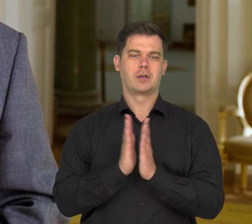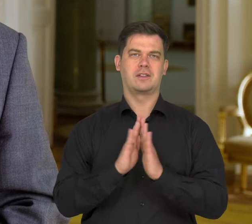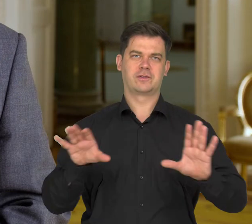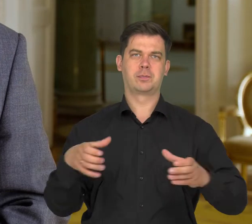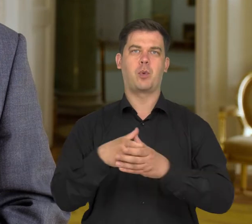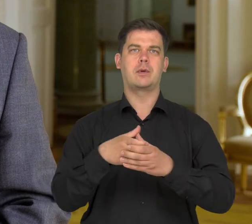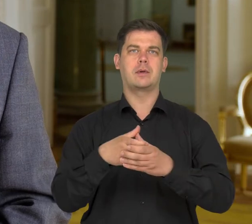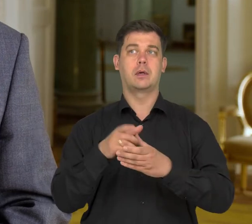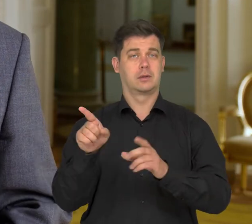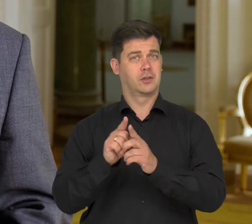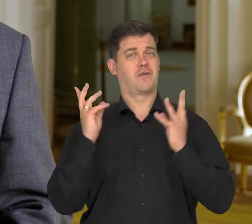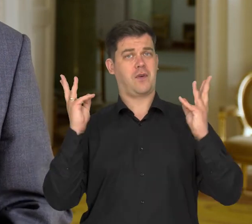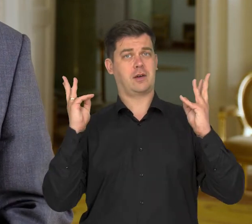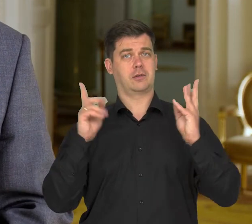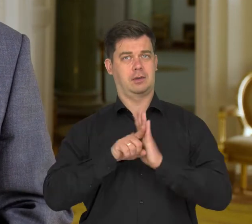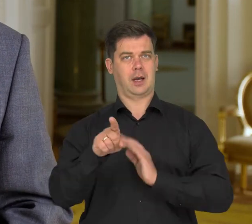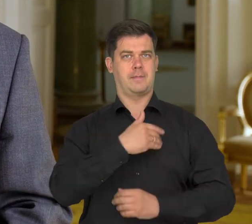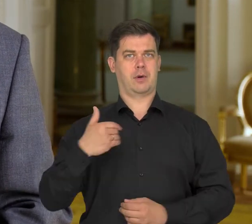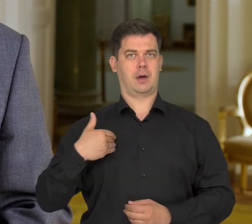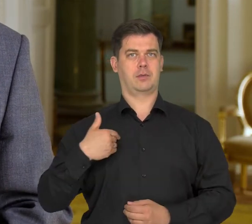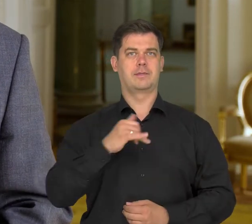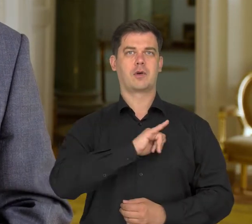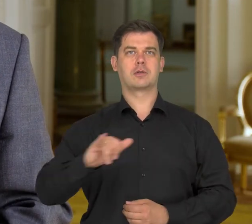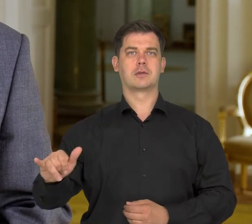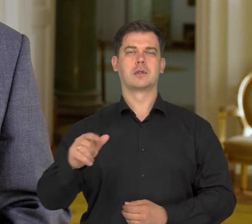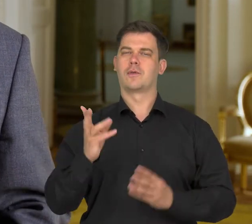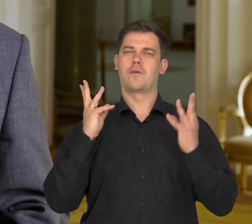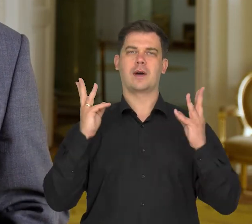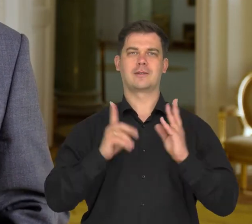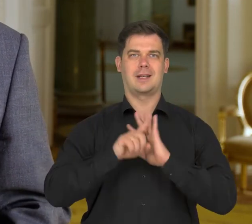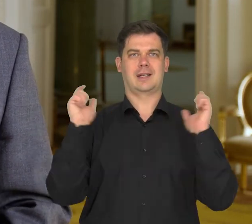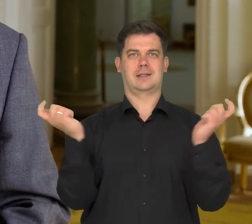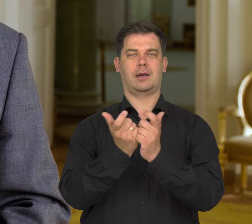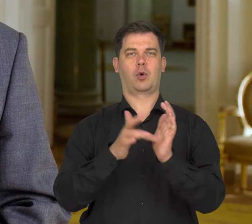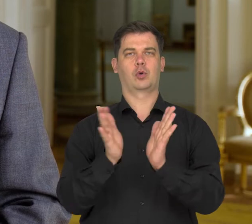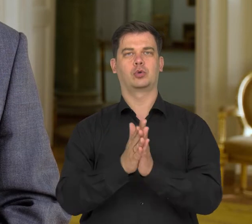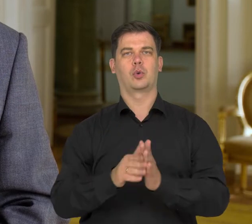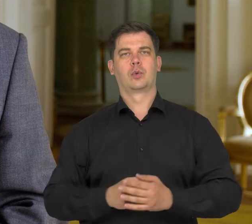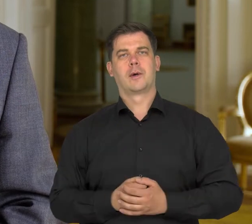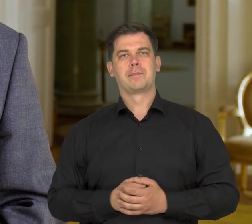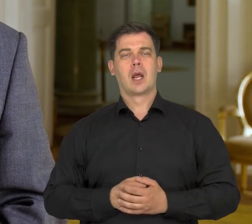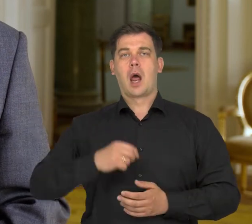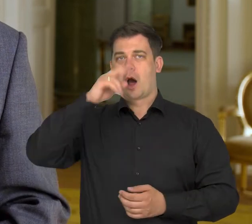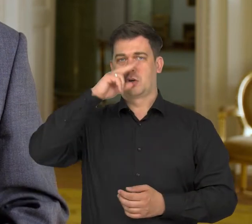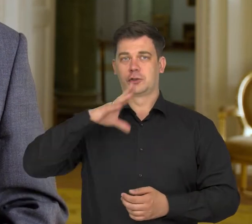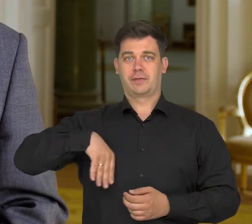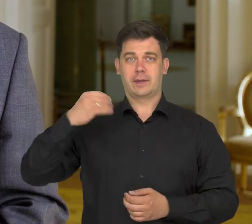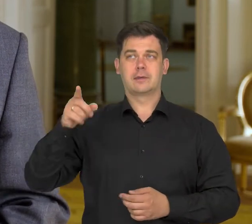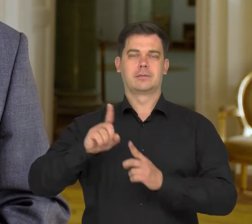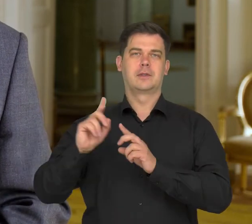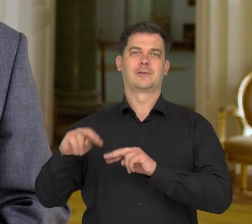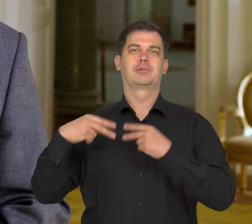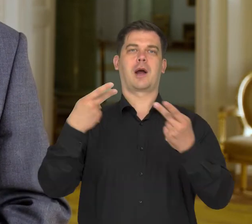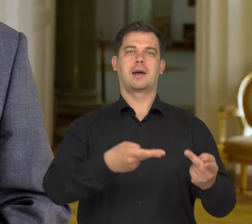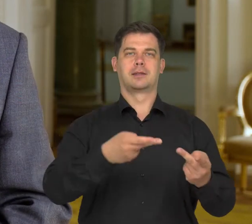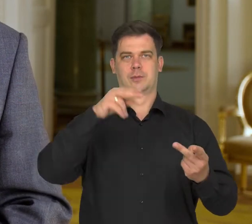z nim w tej modlitwie, w tę ważną także dla nas jako Polaków rocznicę i ważną rocznicę dla całego Kościoła. Ojciec Święty